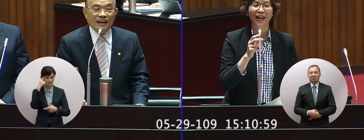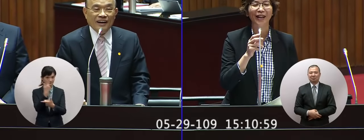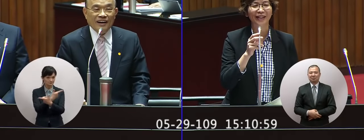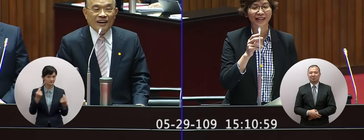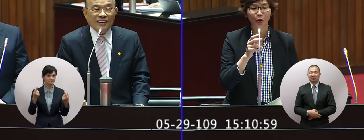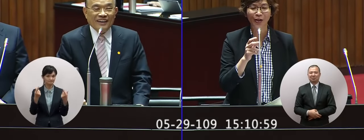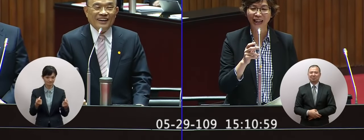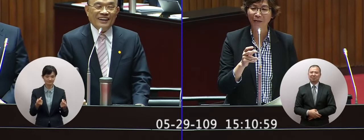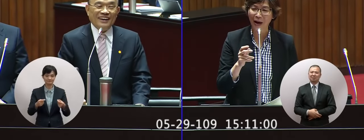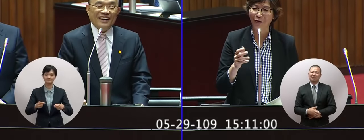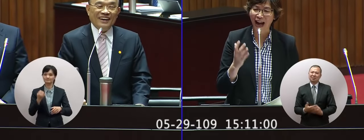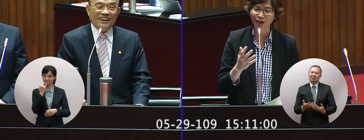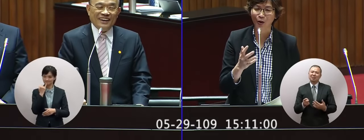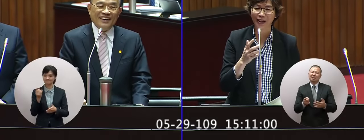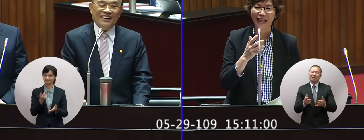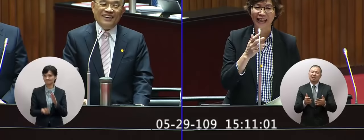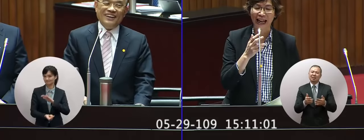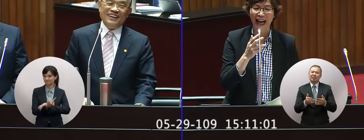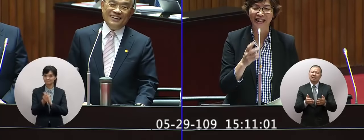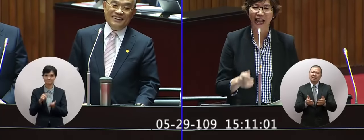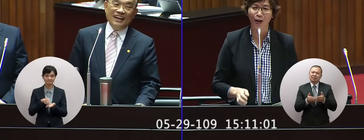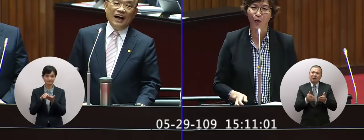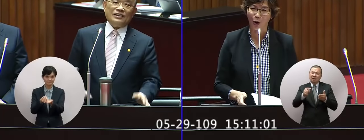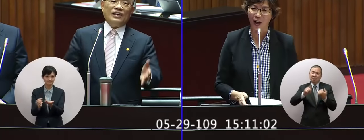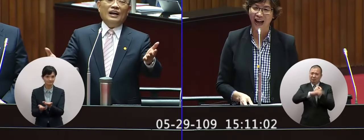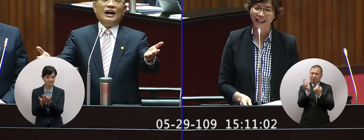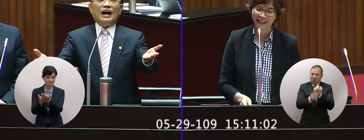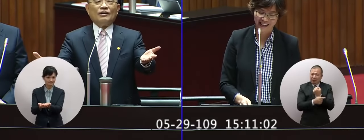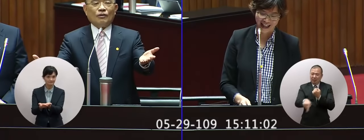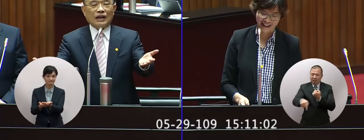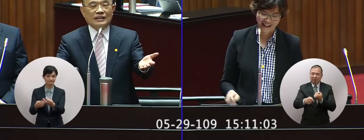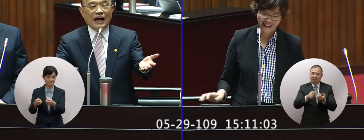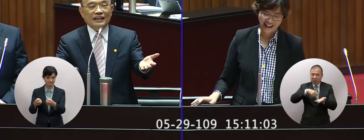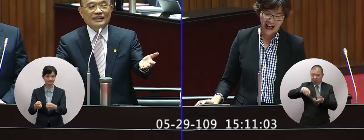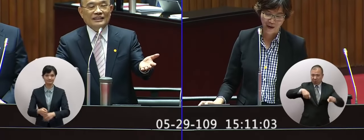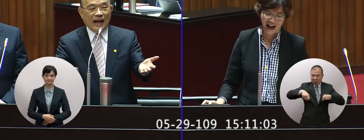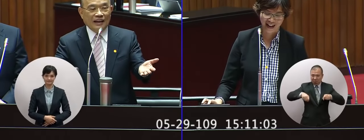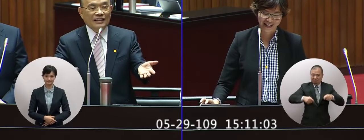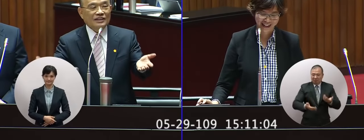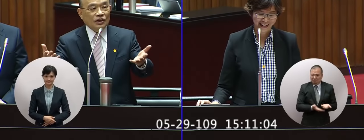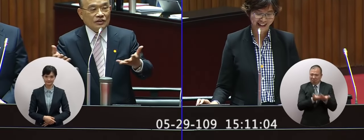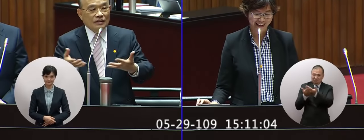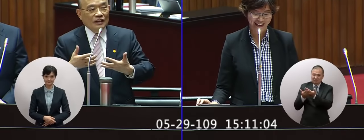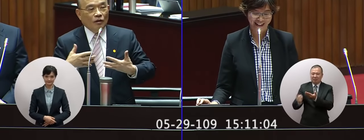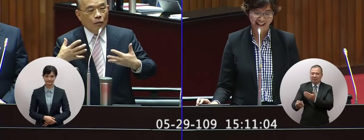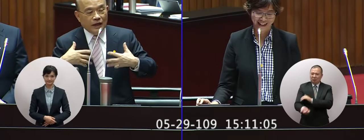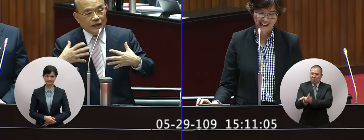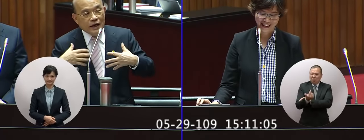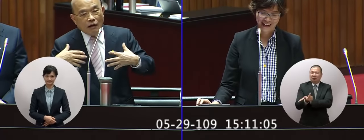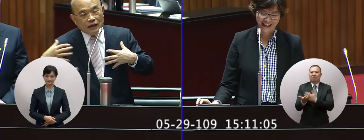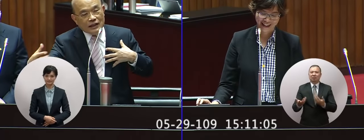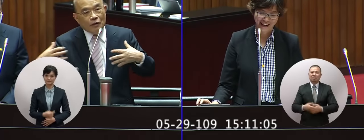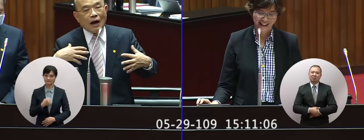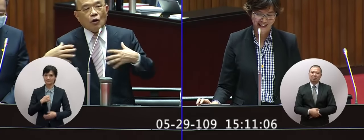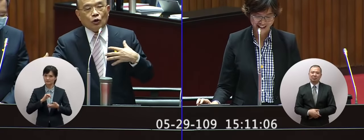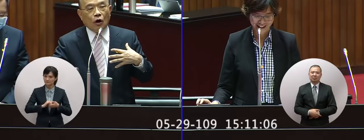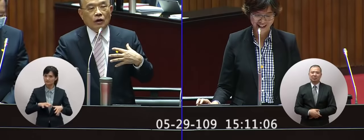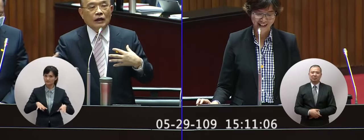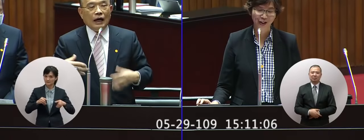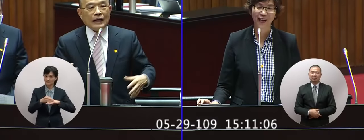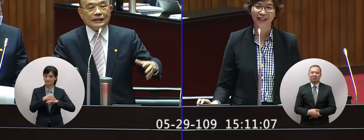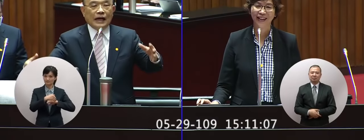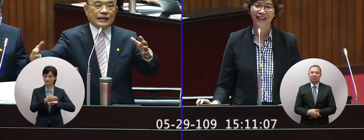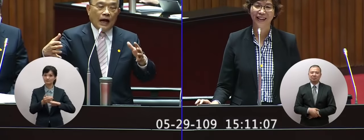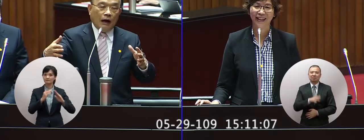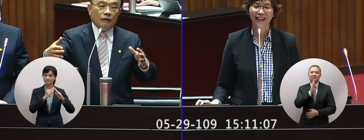了。 就是要把法案送进来才开始来沟通啊。 刚才讲就是我们一定要跟地方沟